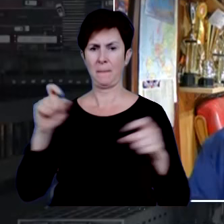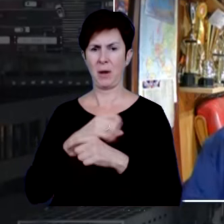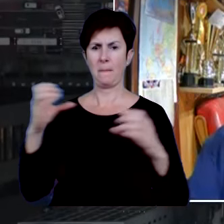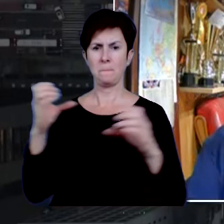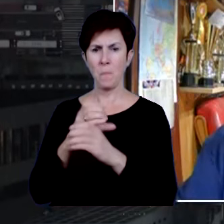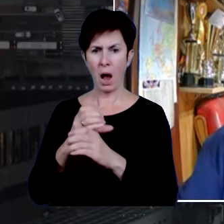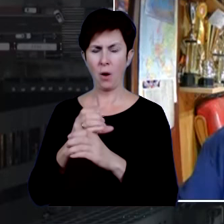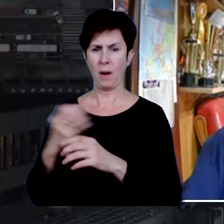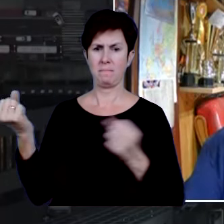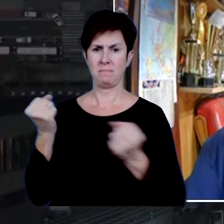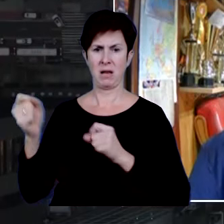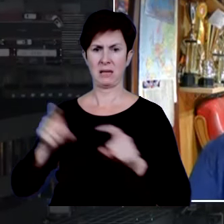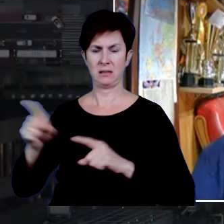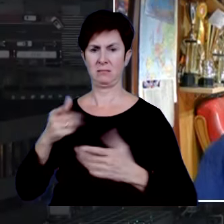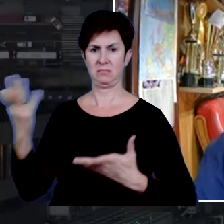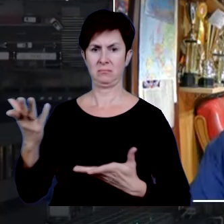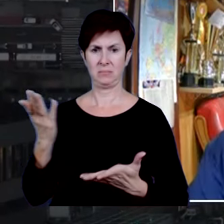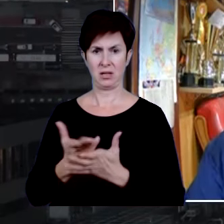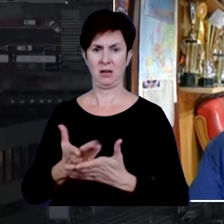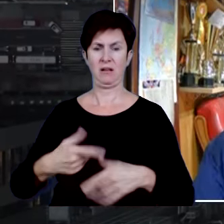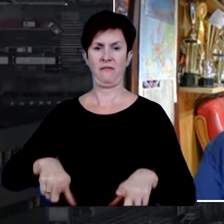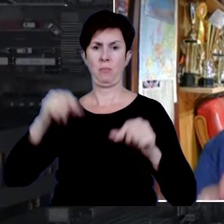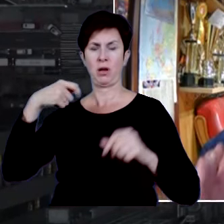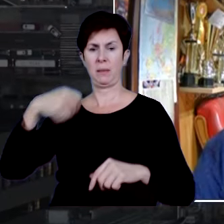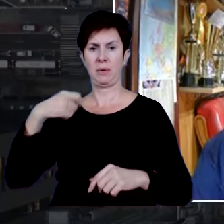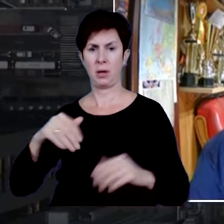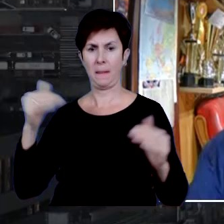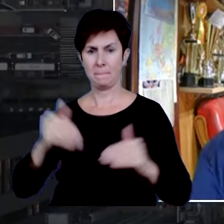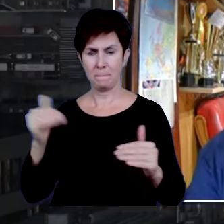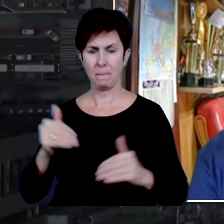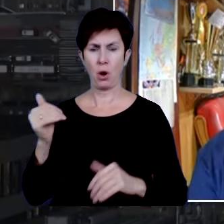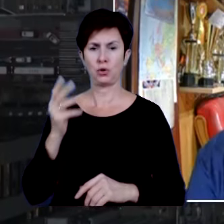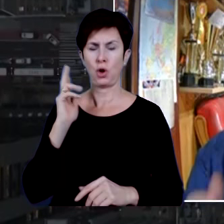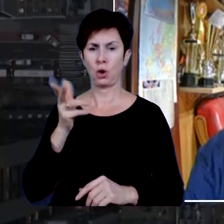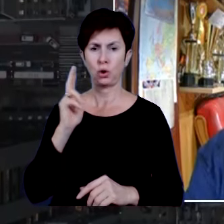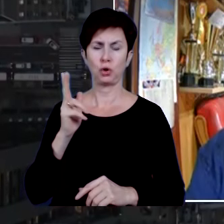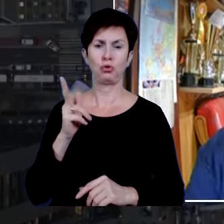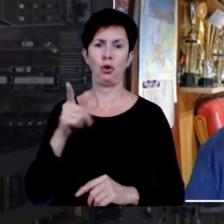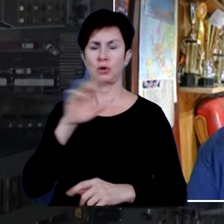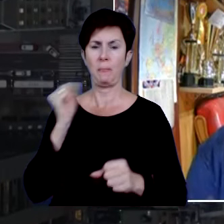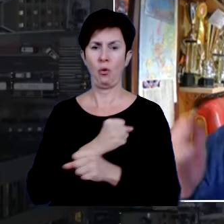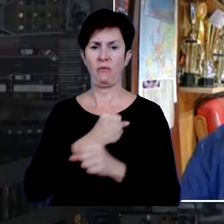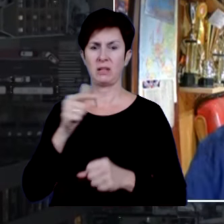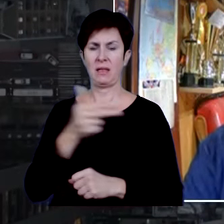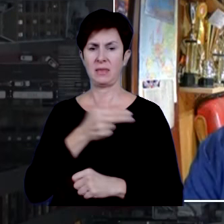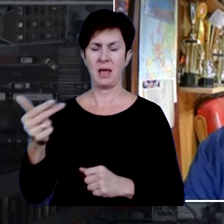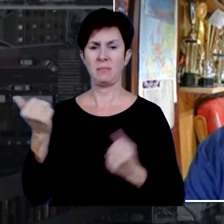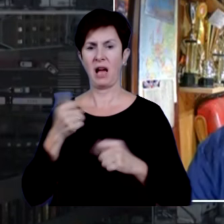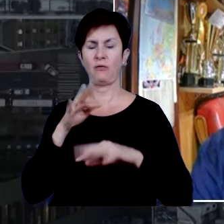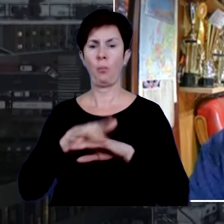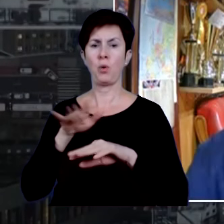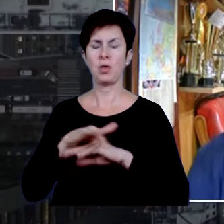znaczącym. Wtedy mamy wybory prezydenckie. Może by to ktoś wreszcie podszedł do tego poważnie, żeby wpłynąć na tą